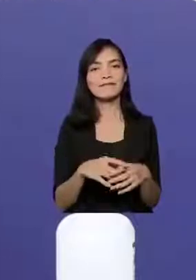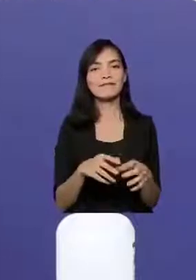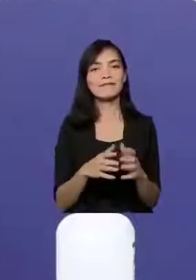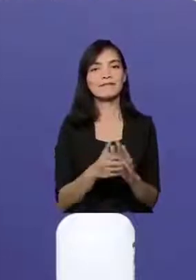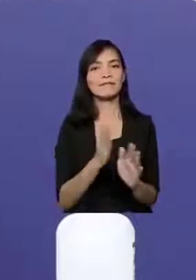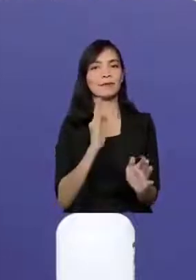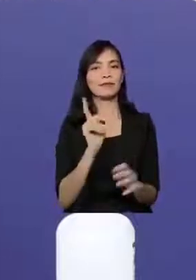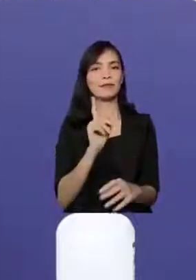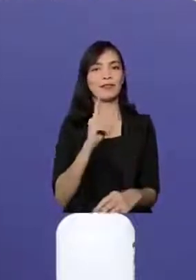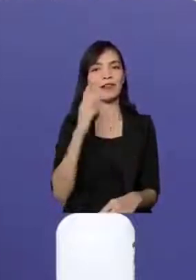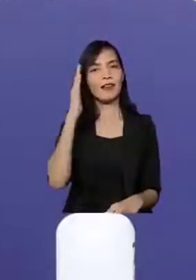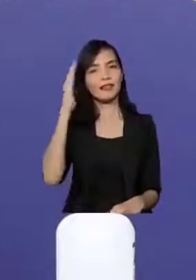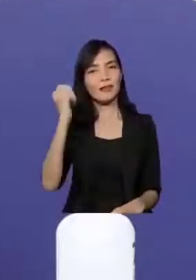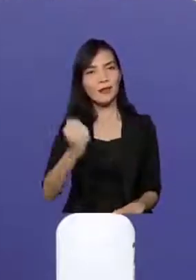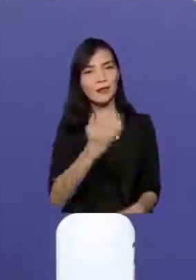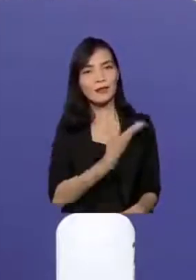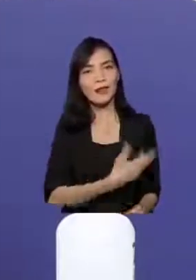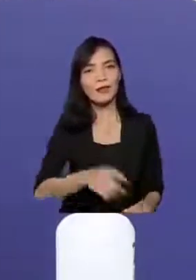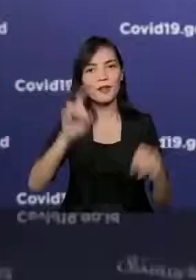Assalamualaikum